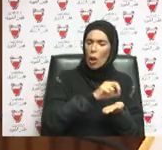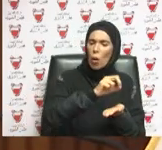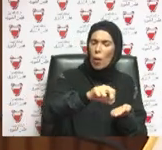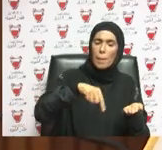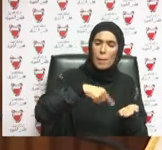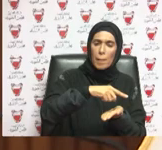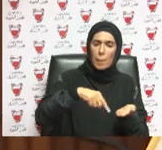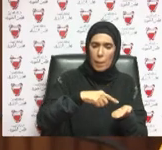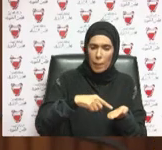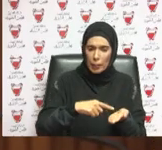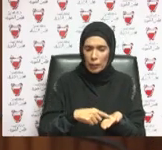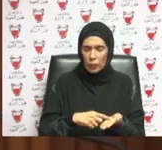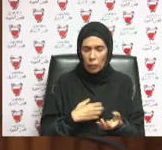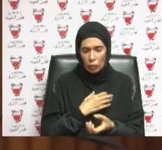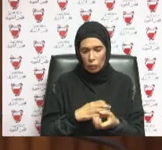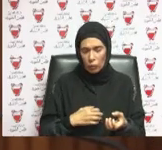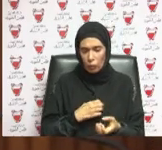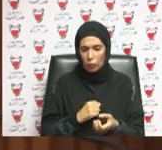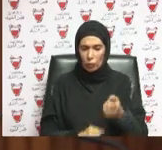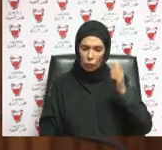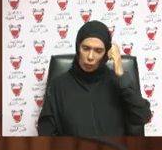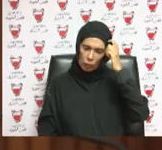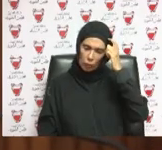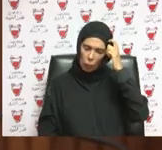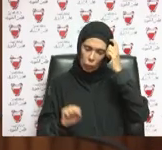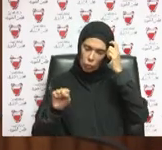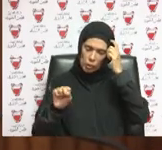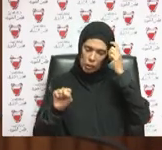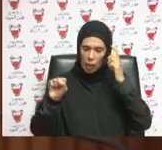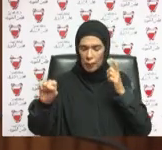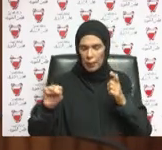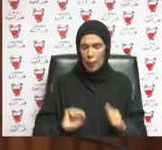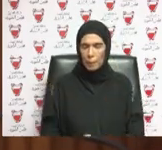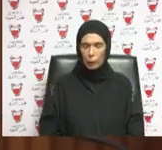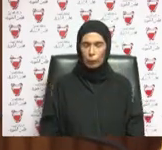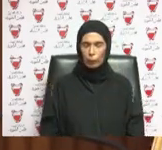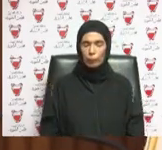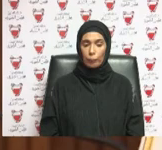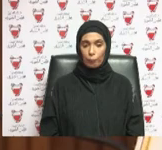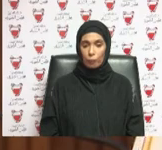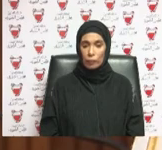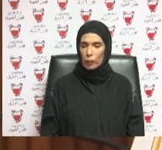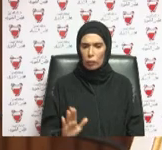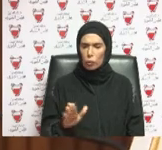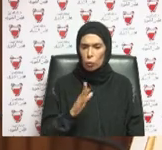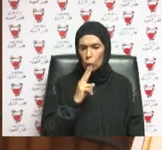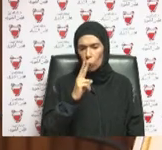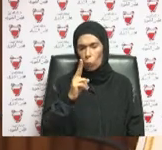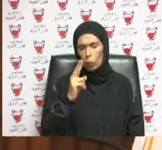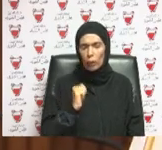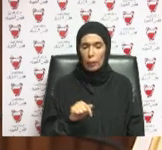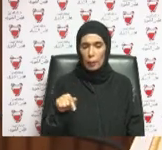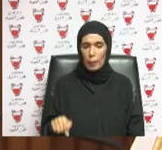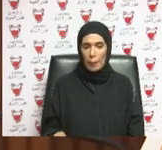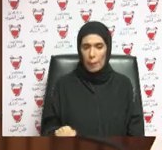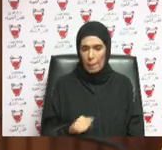كل واحد منهم يشعر أن له خصوصية. ولكن ماذا نقول؟